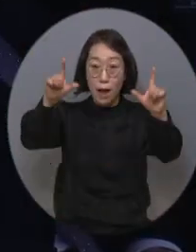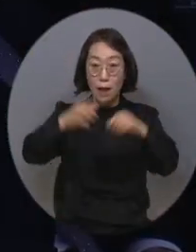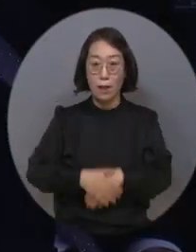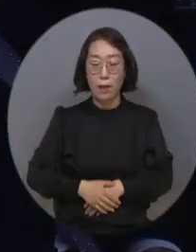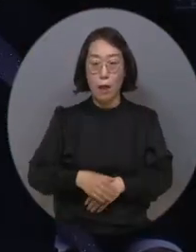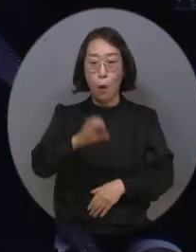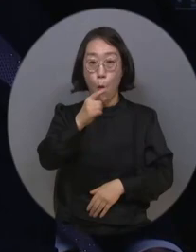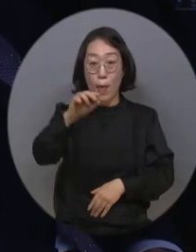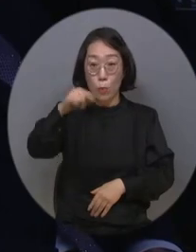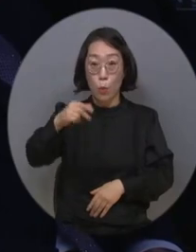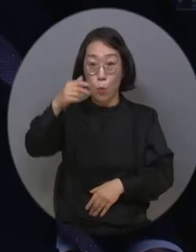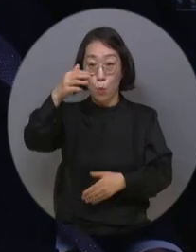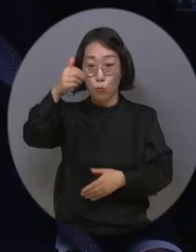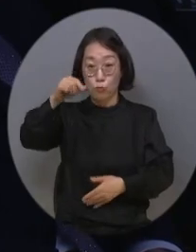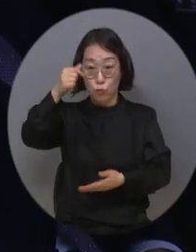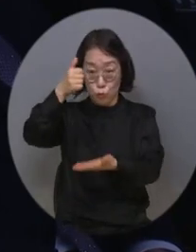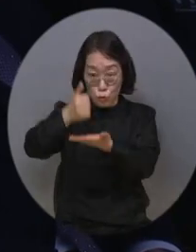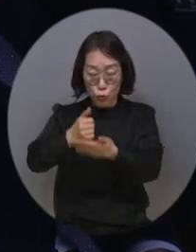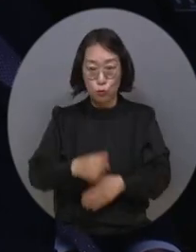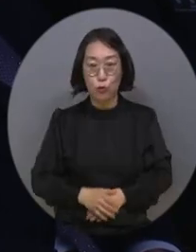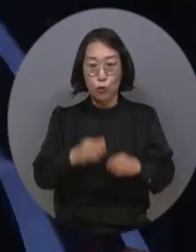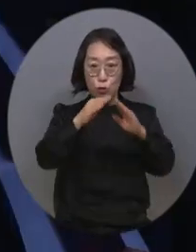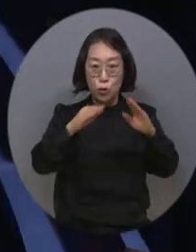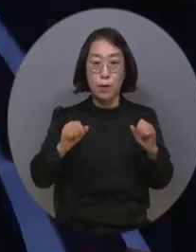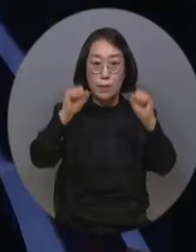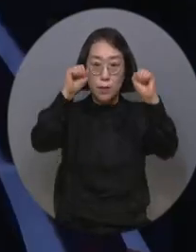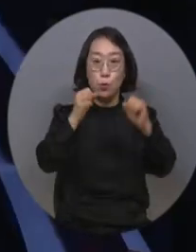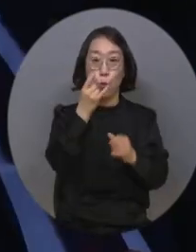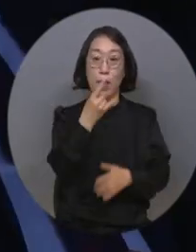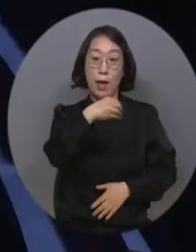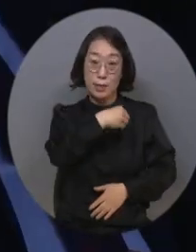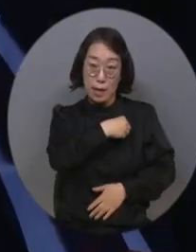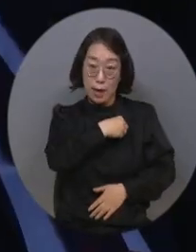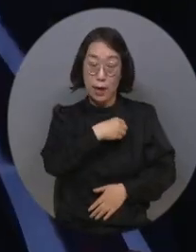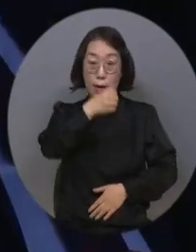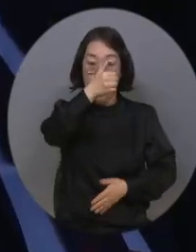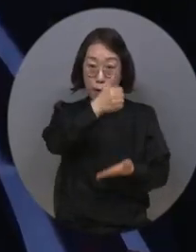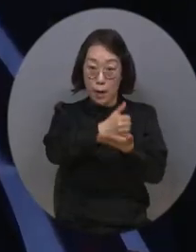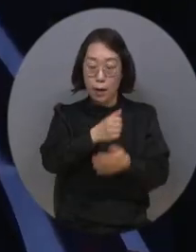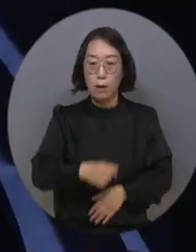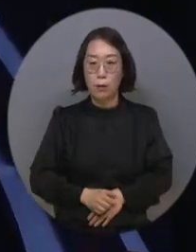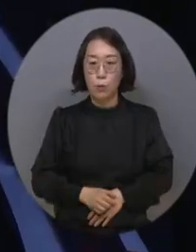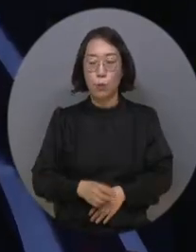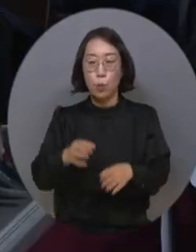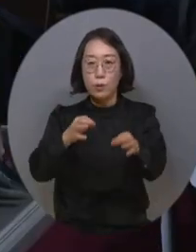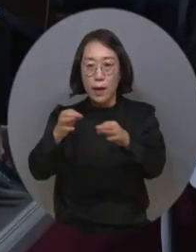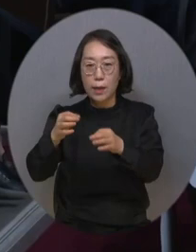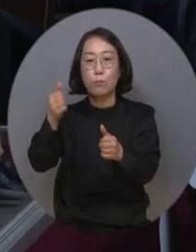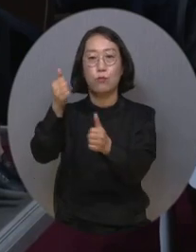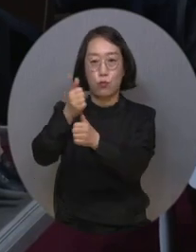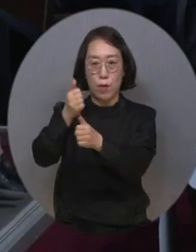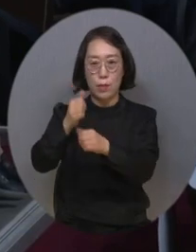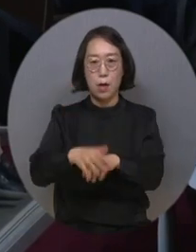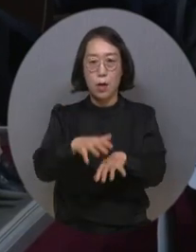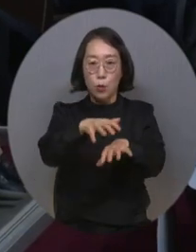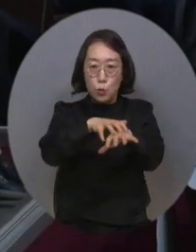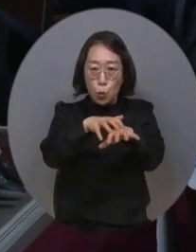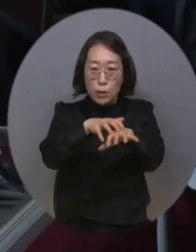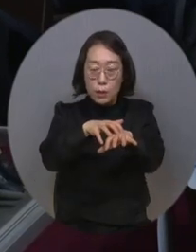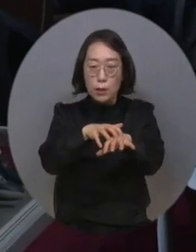신우철 완도군수 송진호 전라남도 체육회장 박정현 전남도 장애인 체육회 상임 부회장 대외조직위원